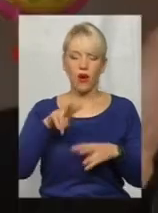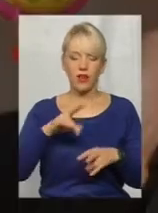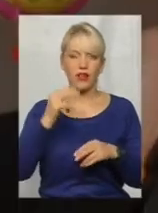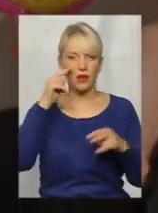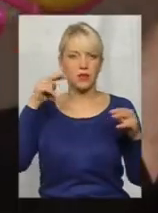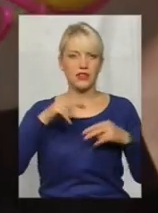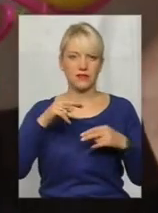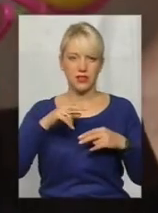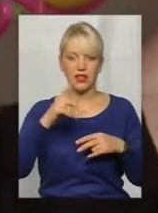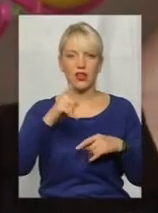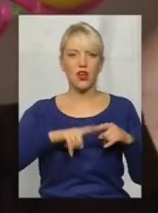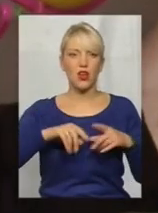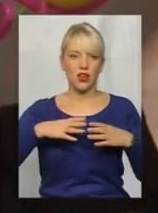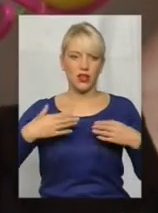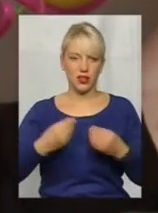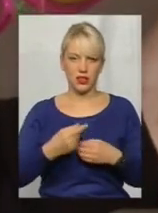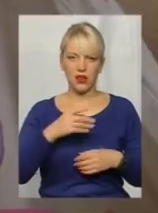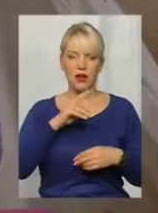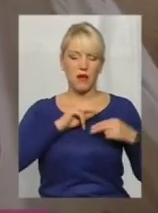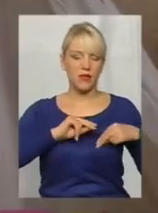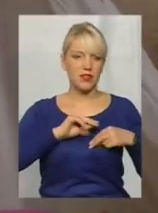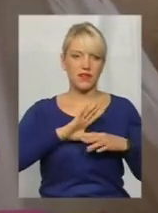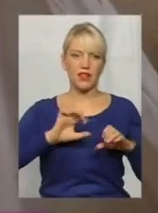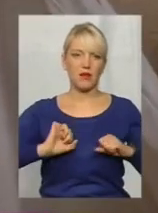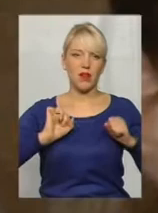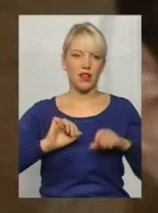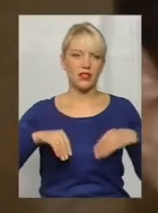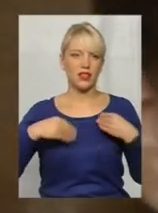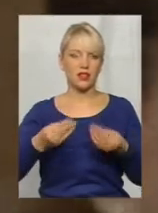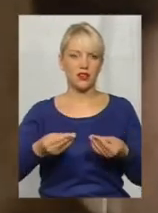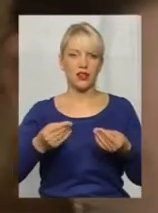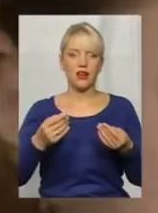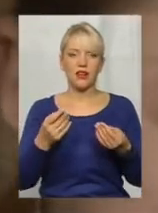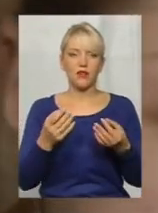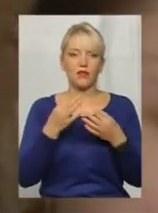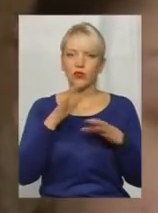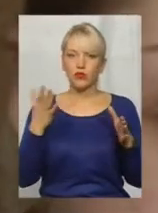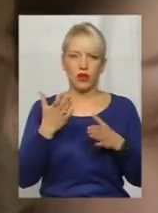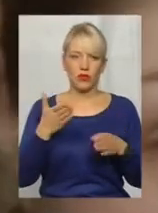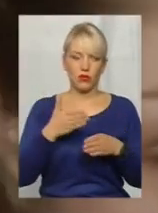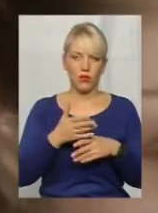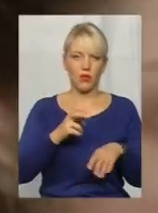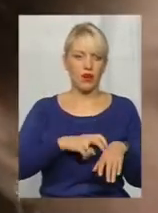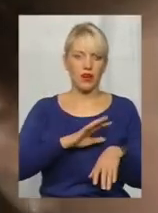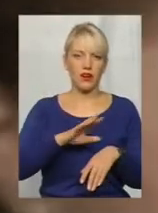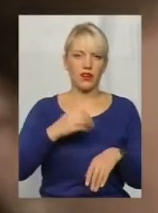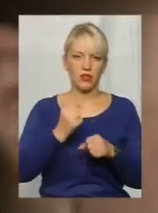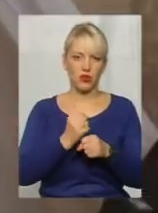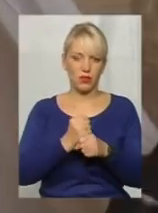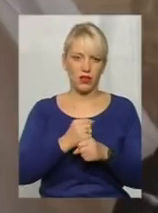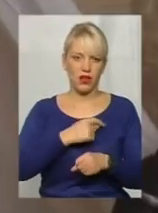свідків, медичний працівник навіть не намагалася надати хлопцеві бодай якусь допомогу. Дружина Андрія твердить, лікарка навіть не зробила йому